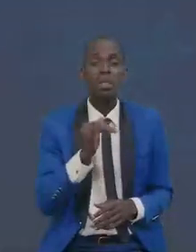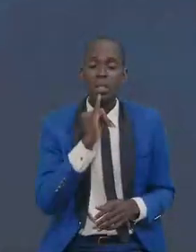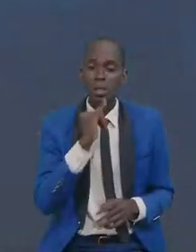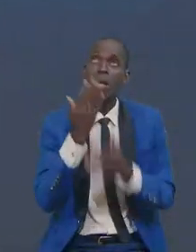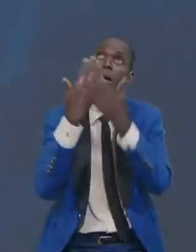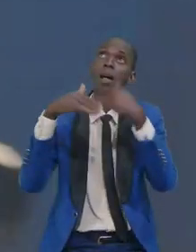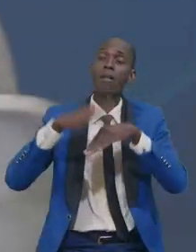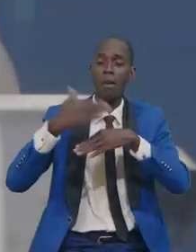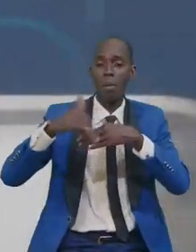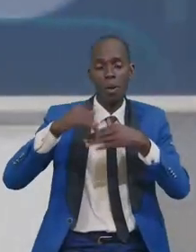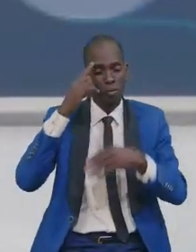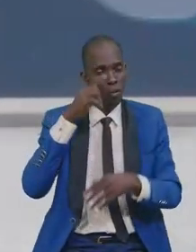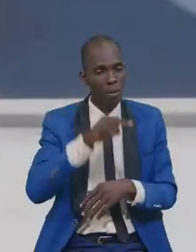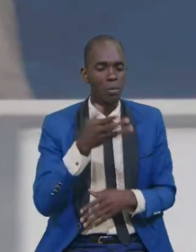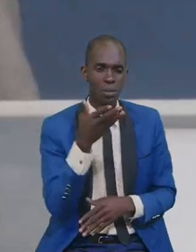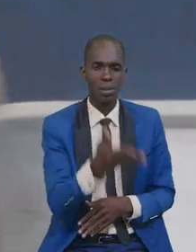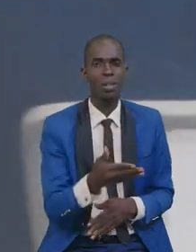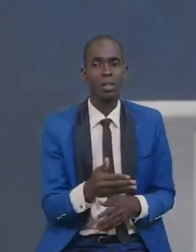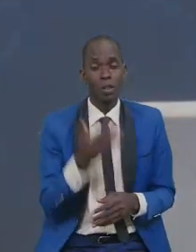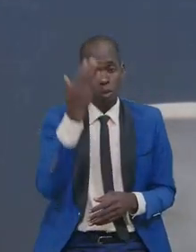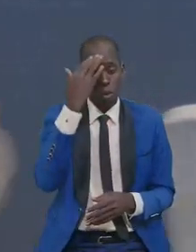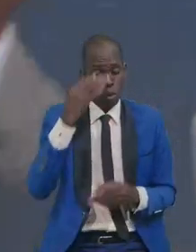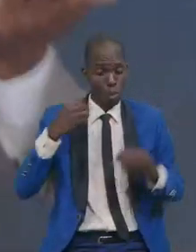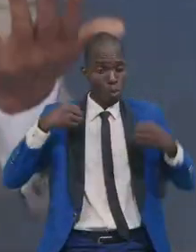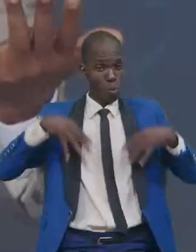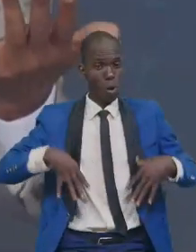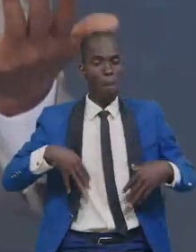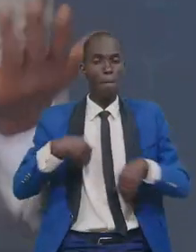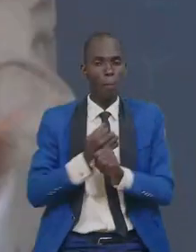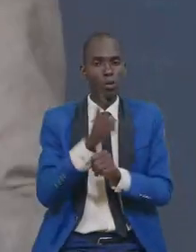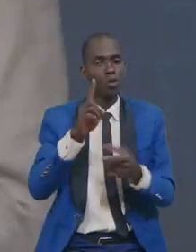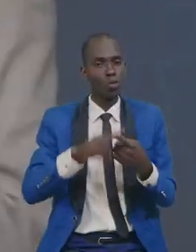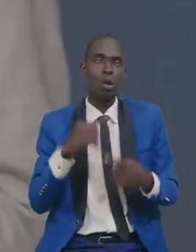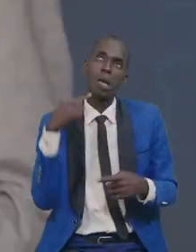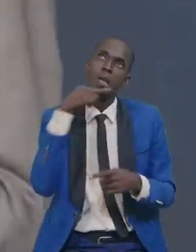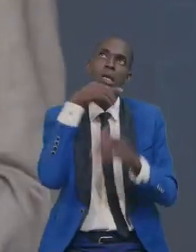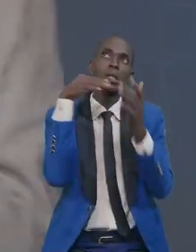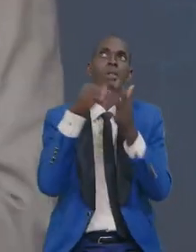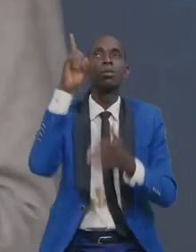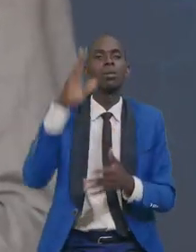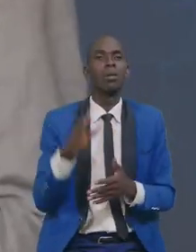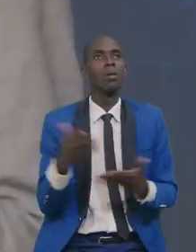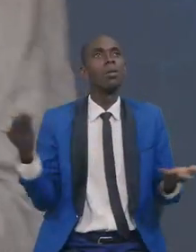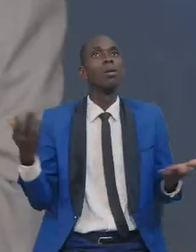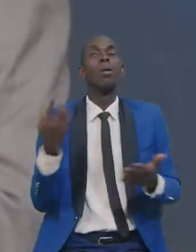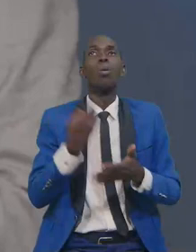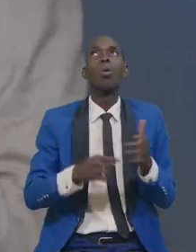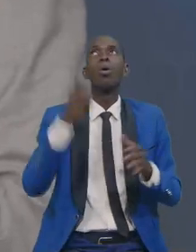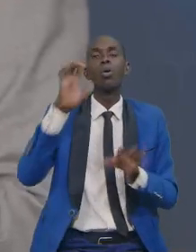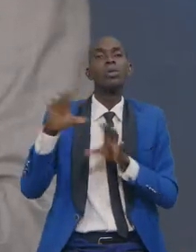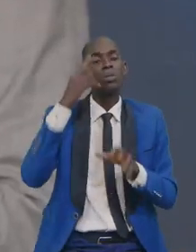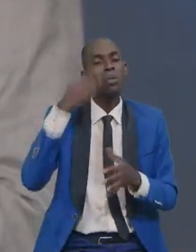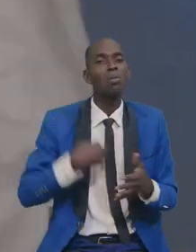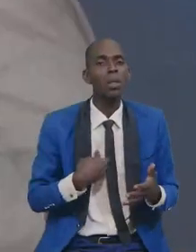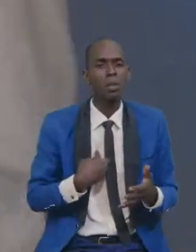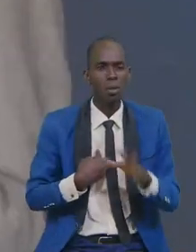eux. Chaque jour, le découragement vous amène à mentir sur le compte de Dieu. Qu'est-ce qu'il a fait pour moi? Tu t'es